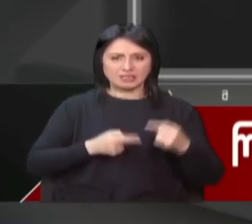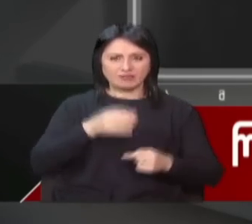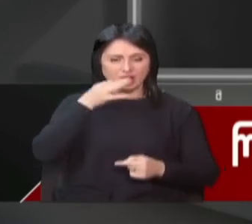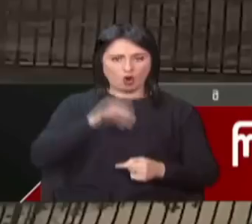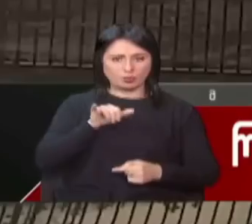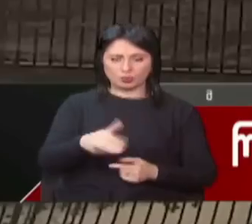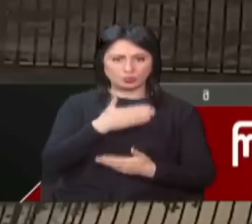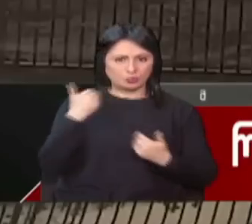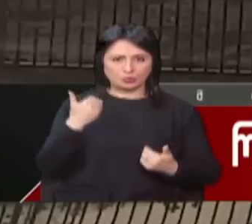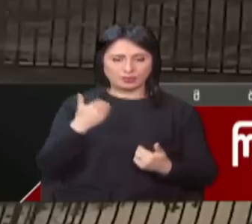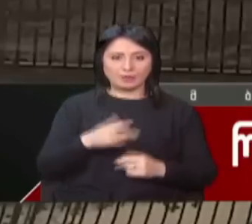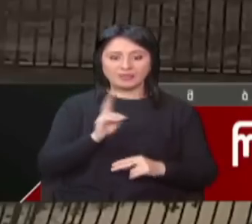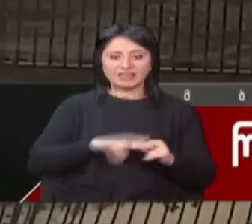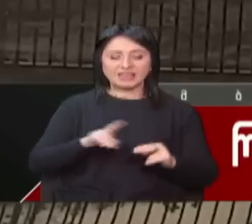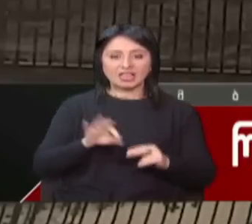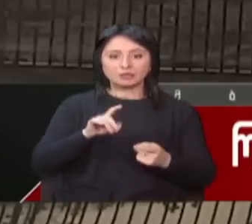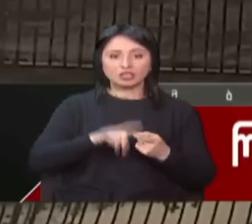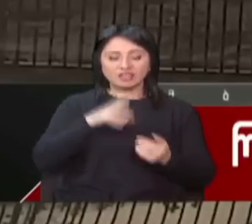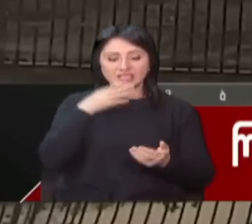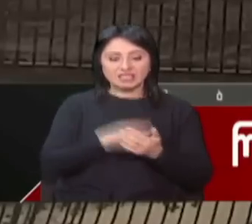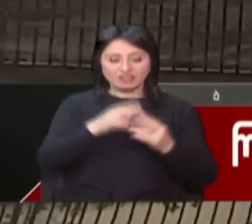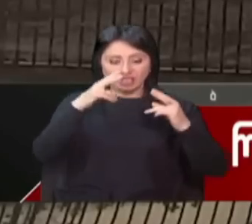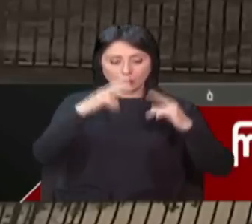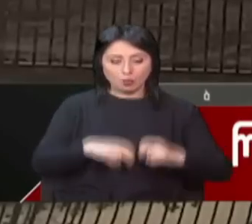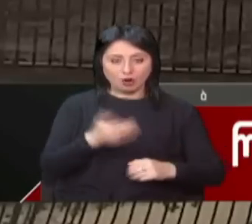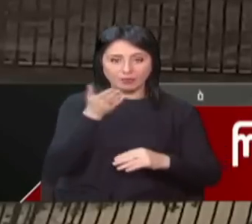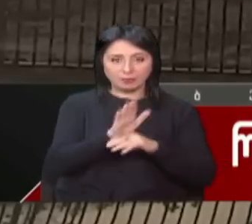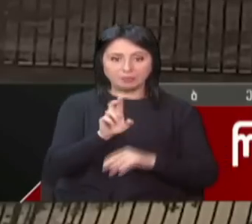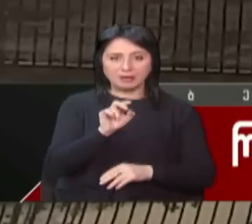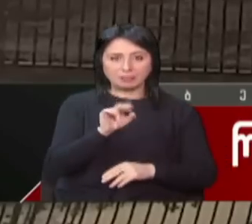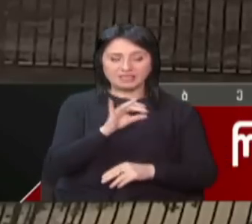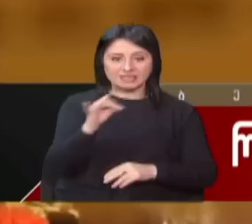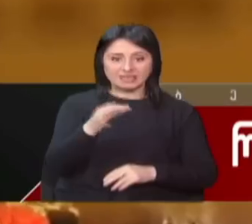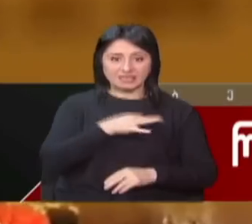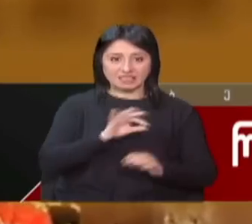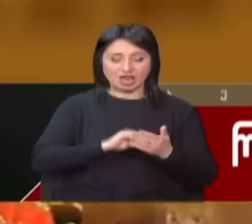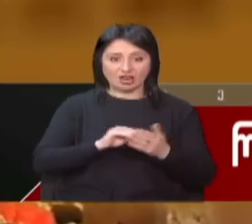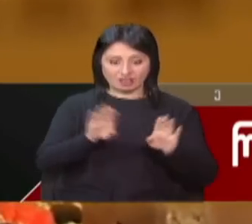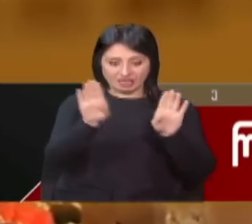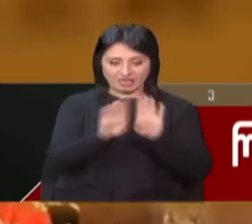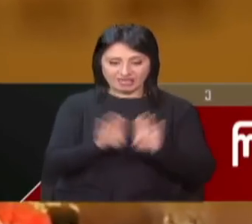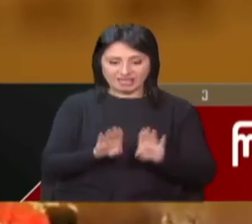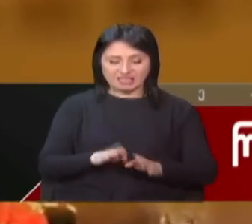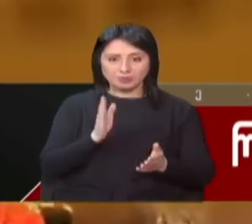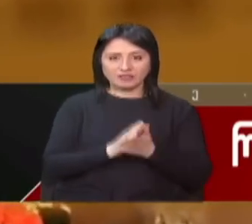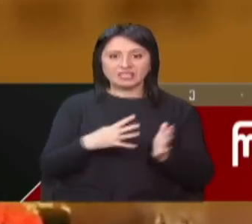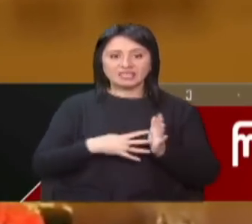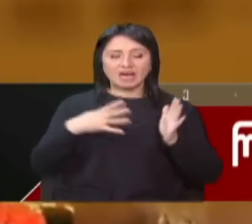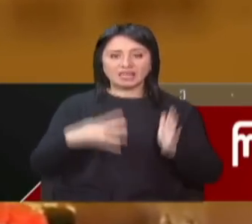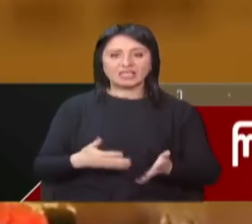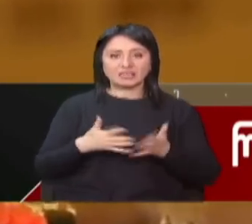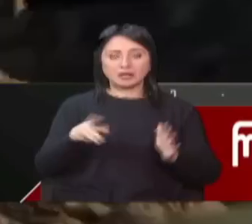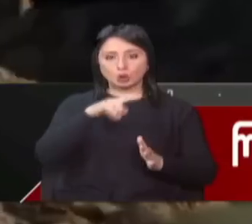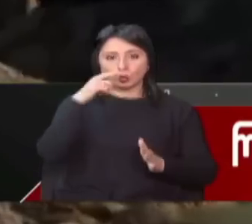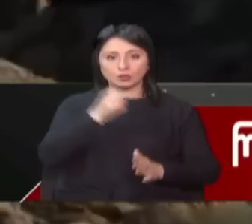gamot stilebit. Danakargebis shesakheb sakutar moklevas sakveqnebs BBC-ts agento tsers rom identifitsirebuli khavt 9000-ze